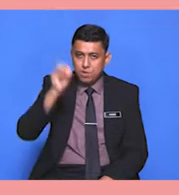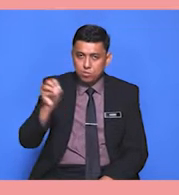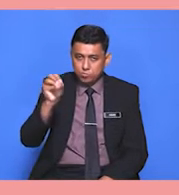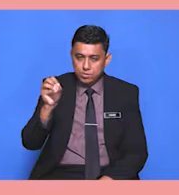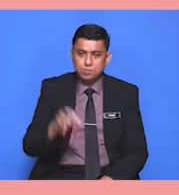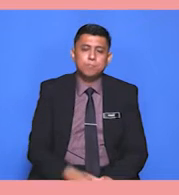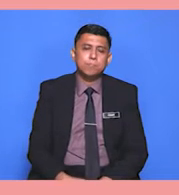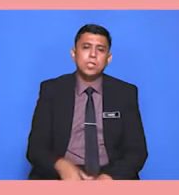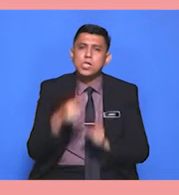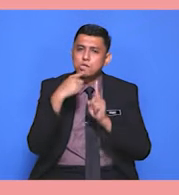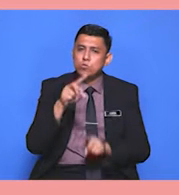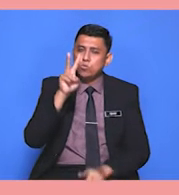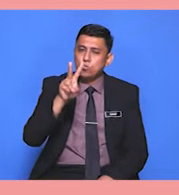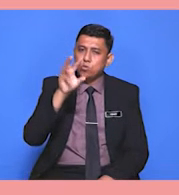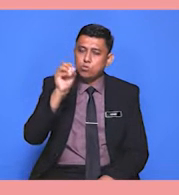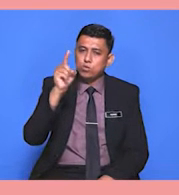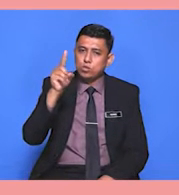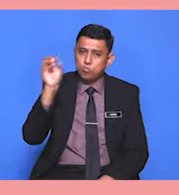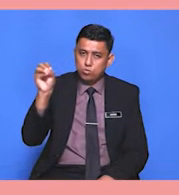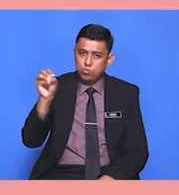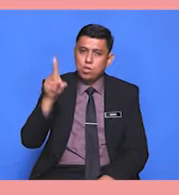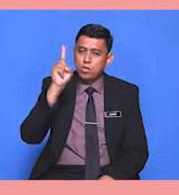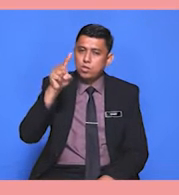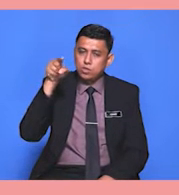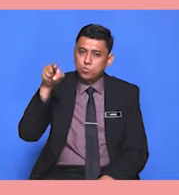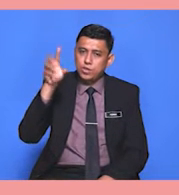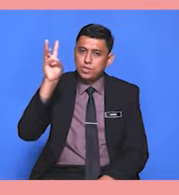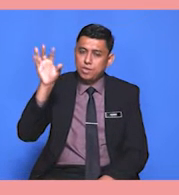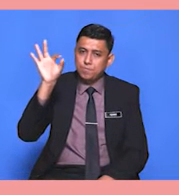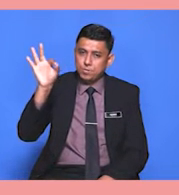0.63% dan jawapan 2010 ialah